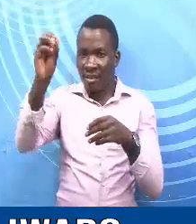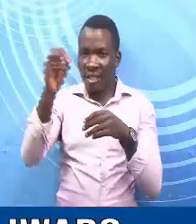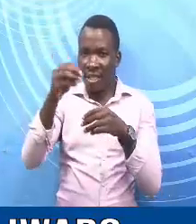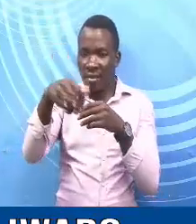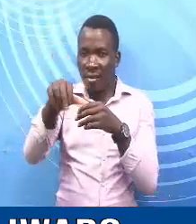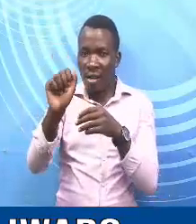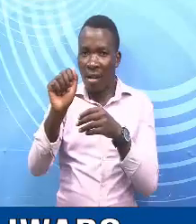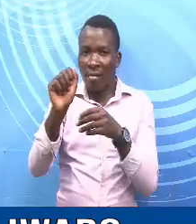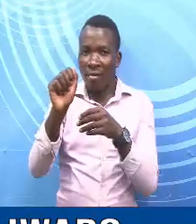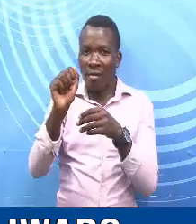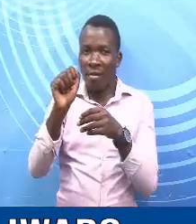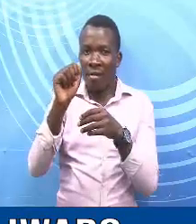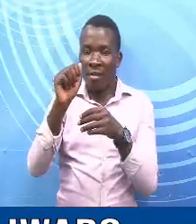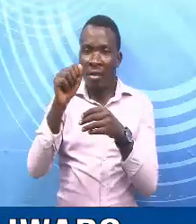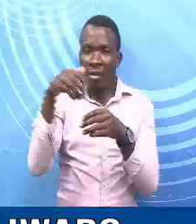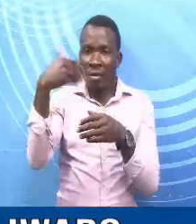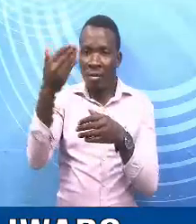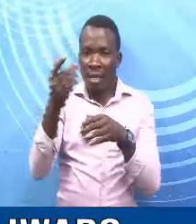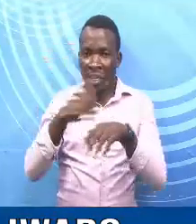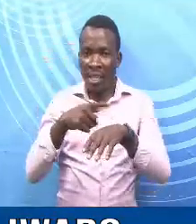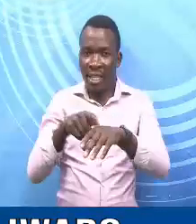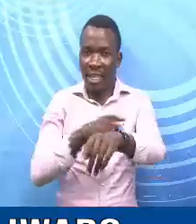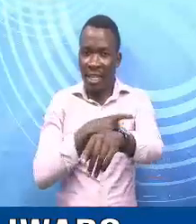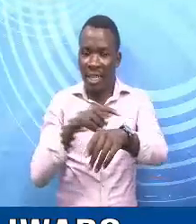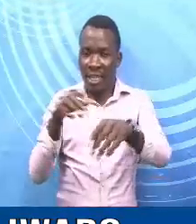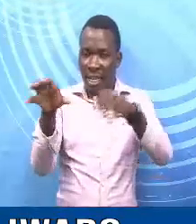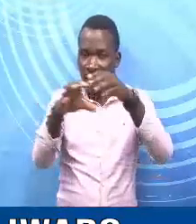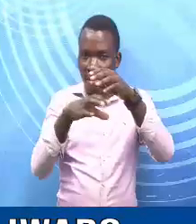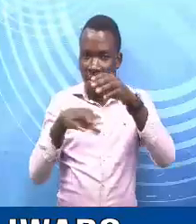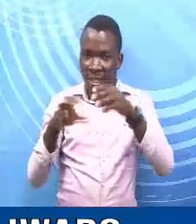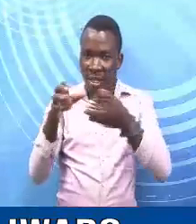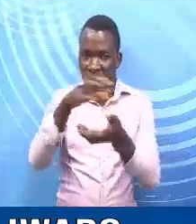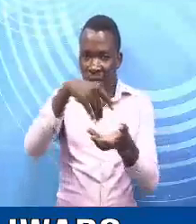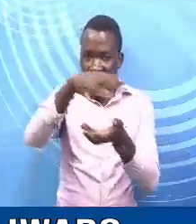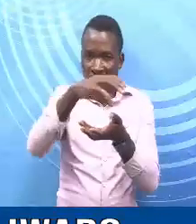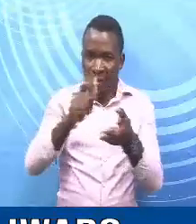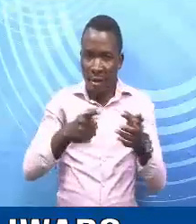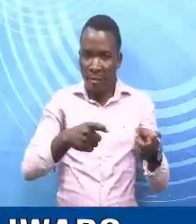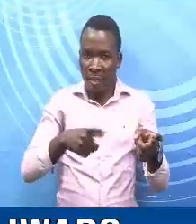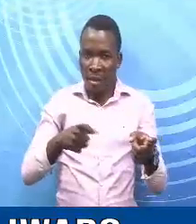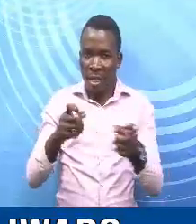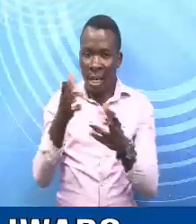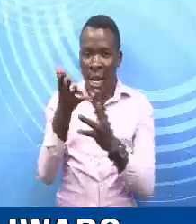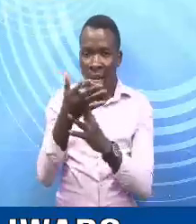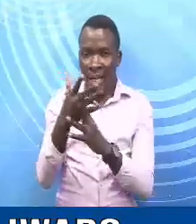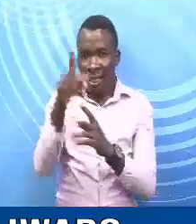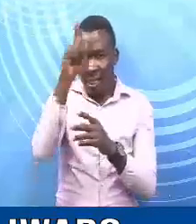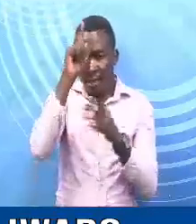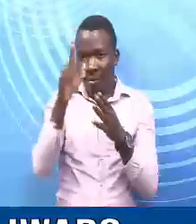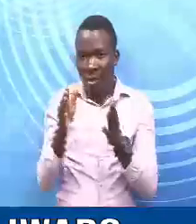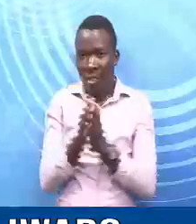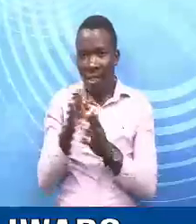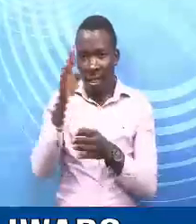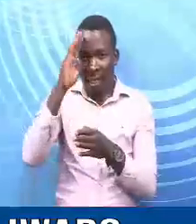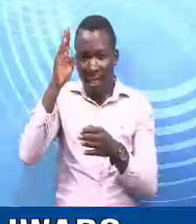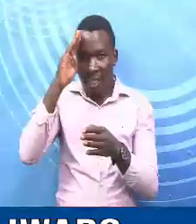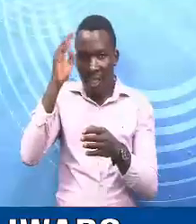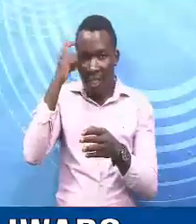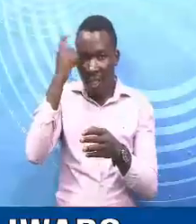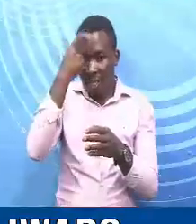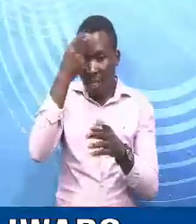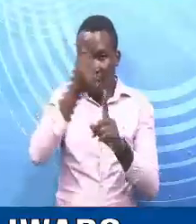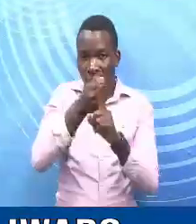nyuma y'igihe ako gace karimo imvururu n'intambara hagati y'abaturage ndetse n'igisirikare cya leta. Umuvugizi